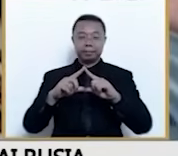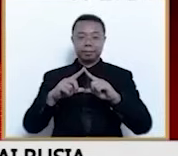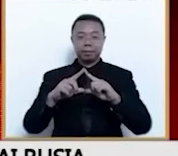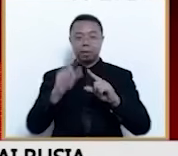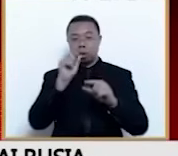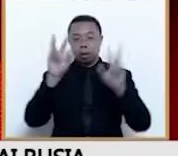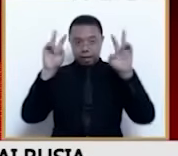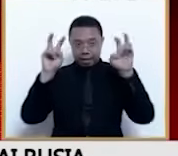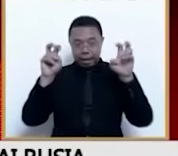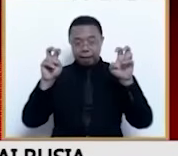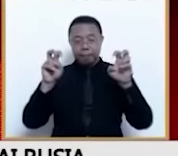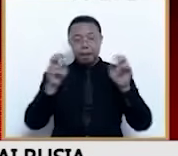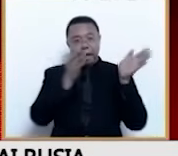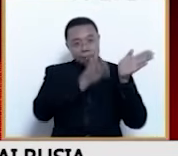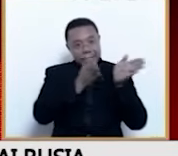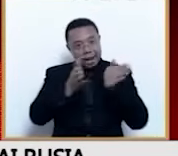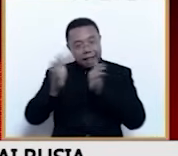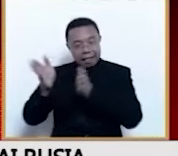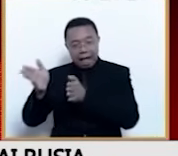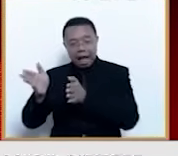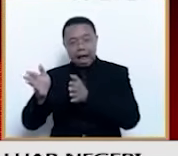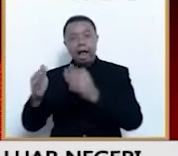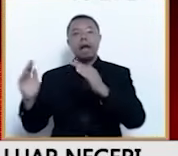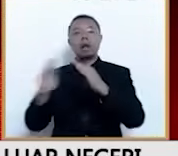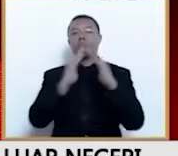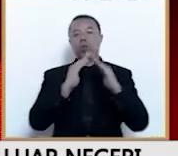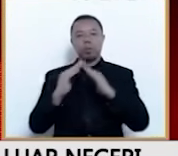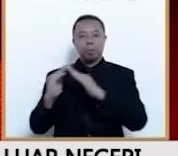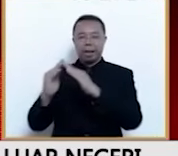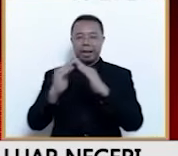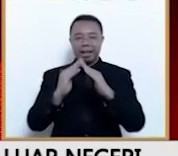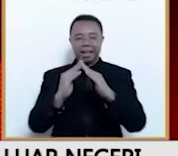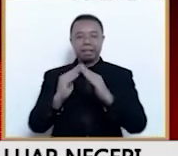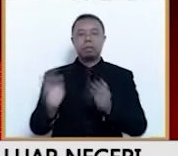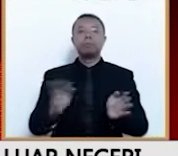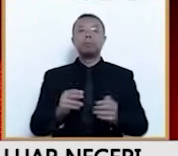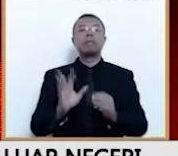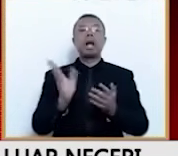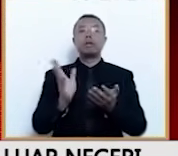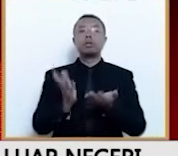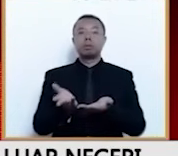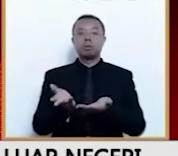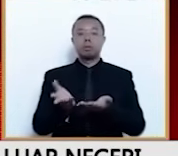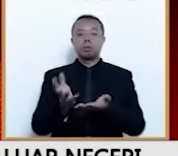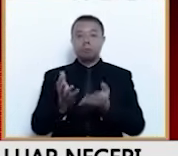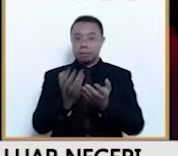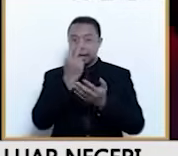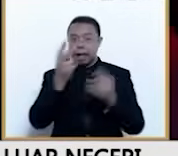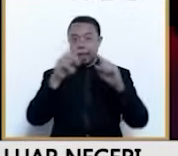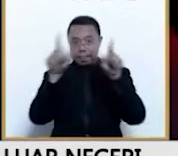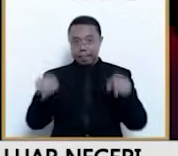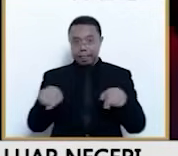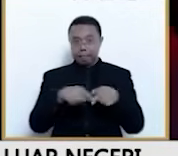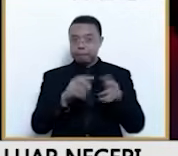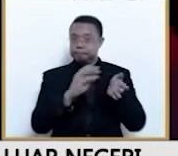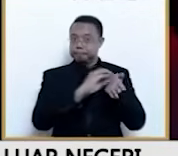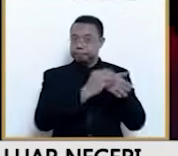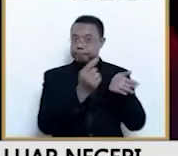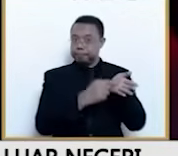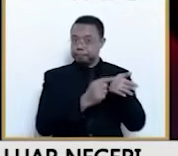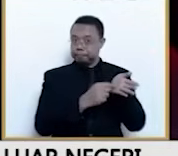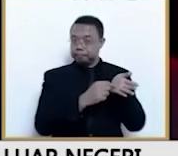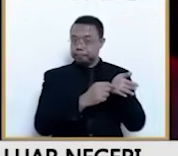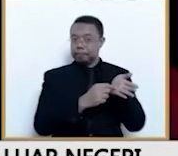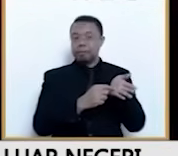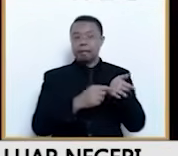untuk subtema penataan pemukiman. Saya akan langsung ambil amplopnya, bisa dilihat ini merupakan